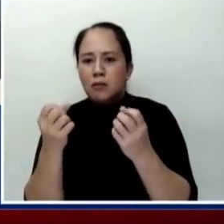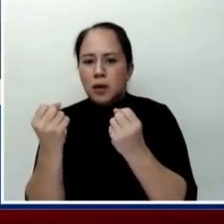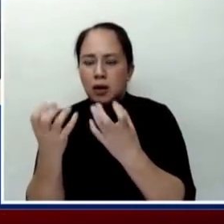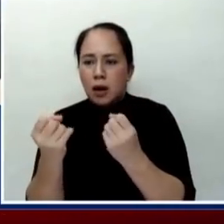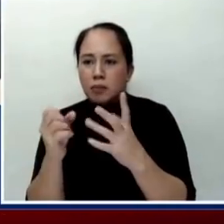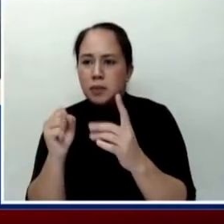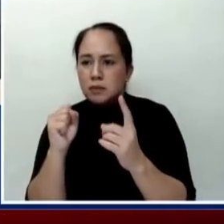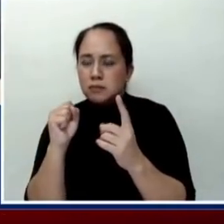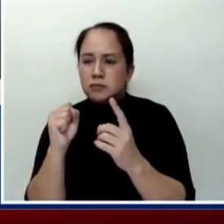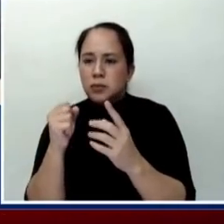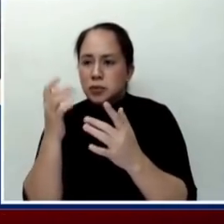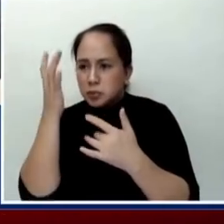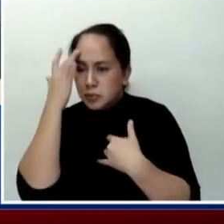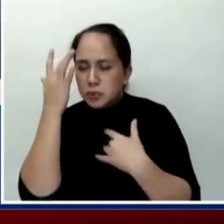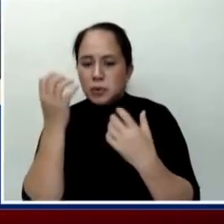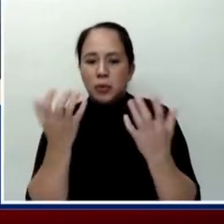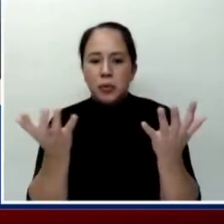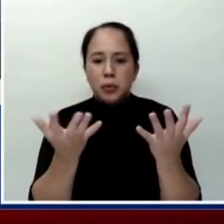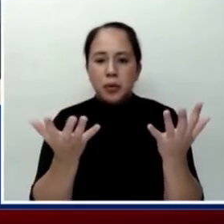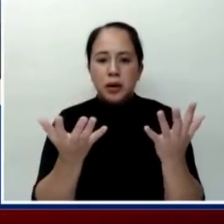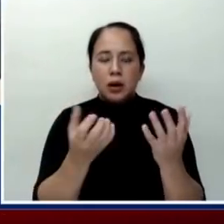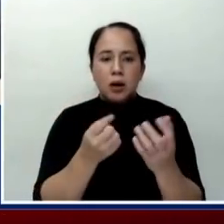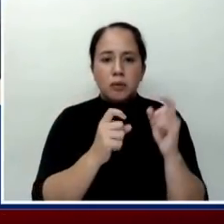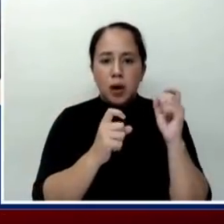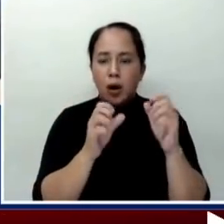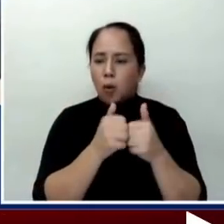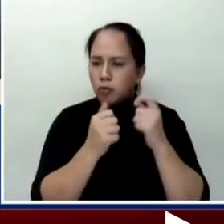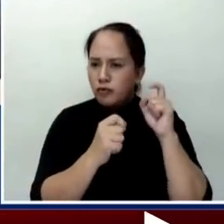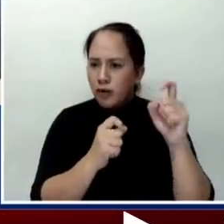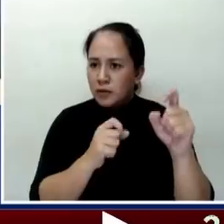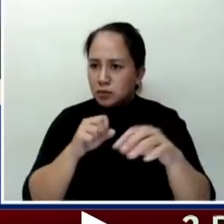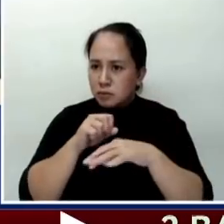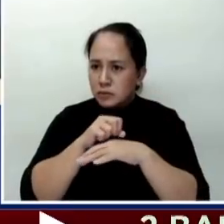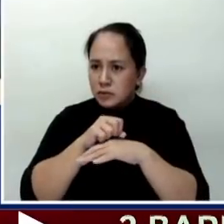kaso, kung gano'ng kabilis ang infection rate.